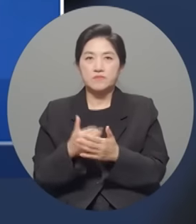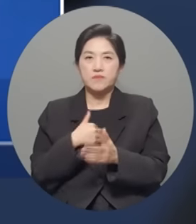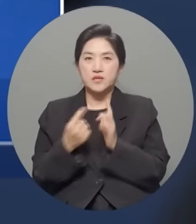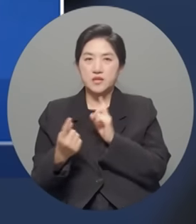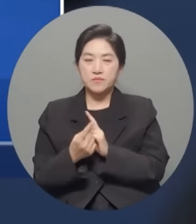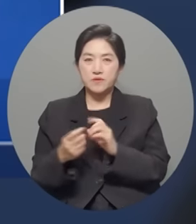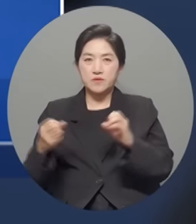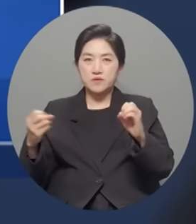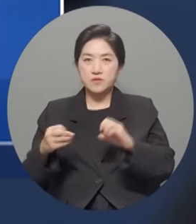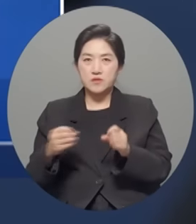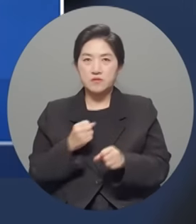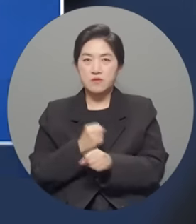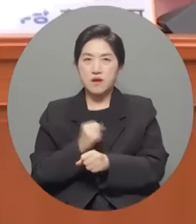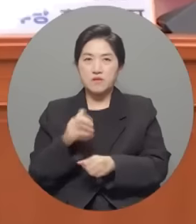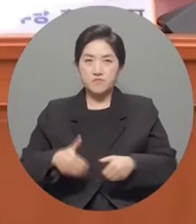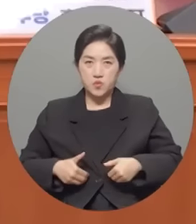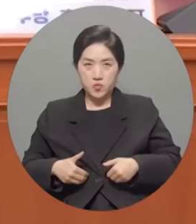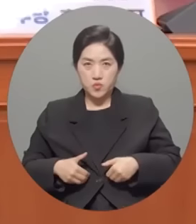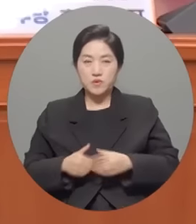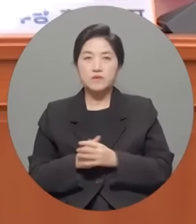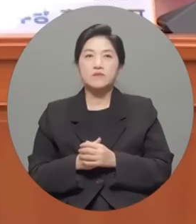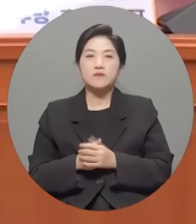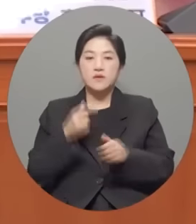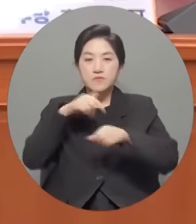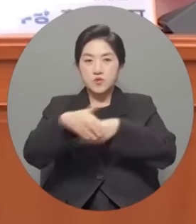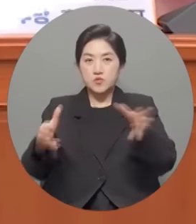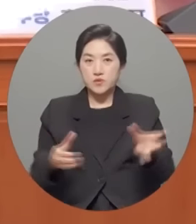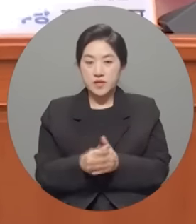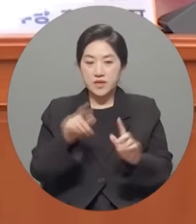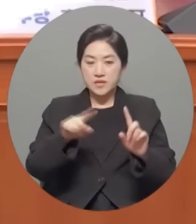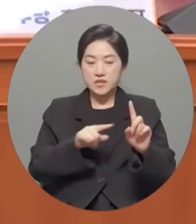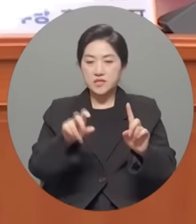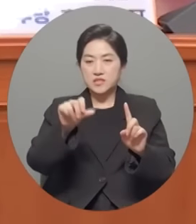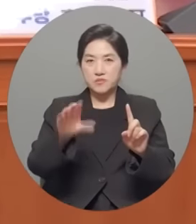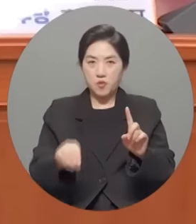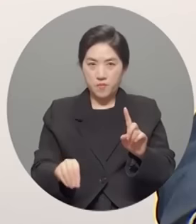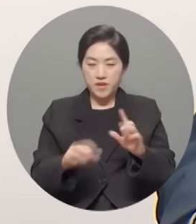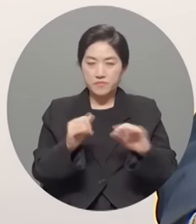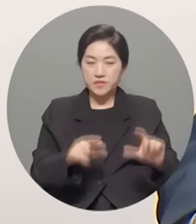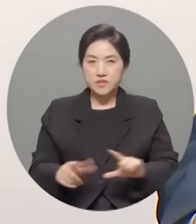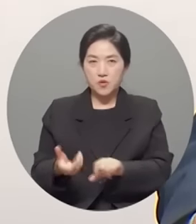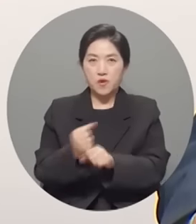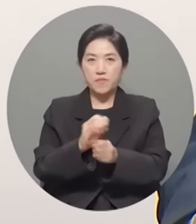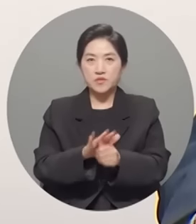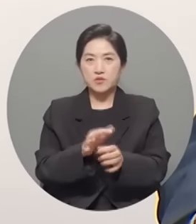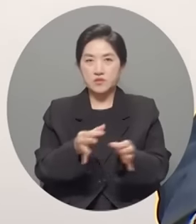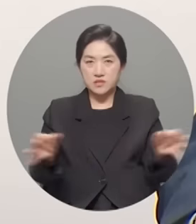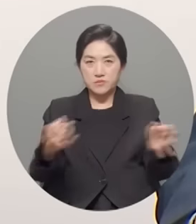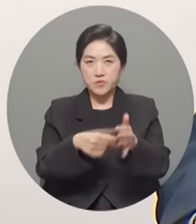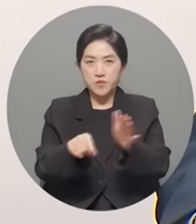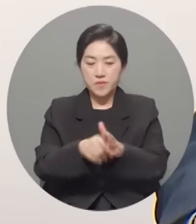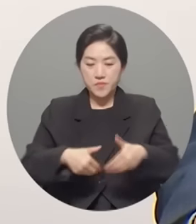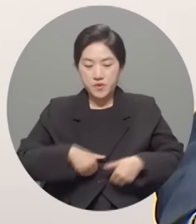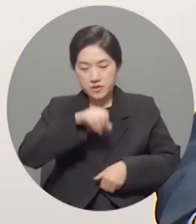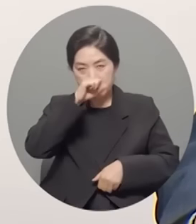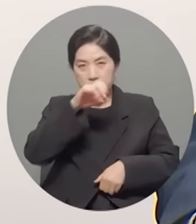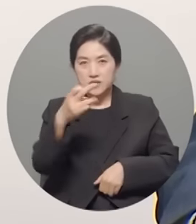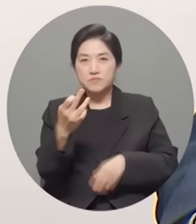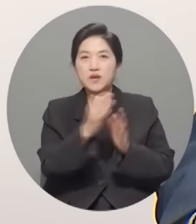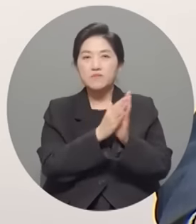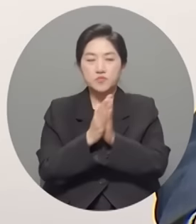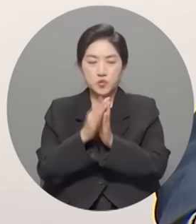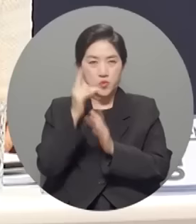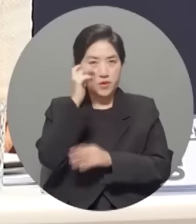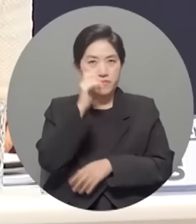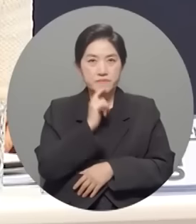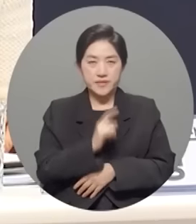만나면 이런 얘기를 주로 해야 되는데. 민주당은 1인당 25만 원 민생 회복 지원금을 위해 필요한 예산을 13조 원 정도로